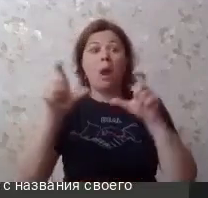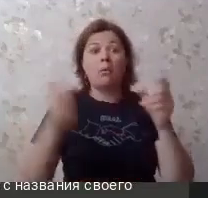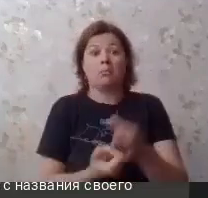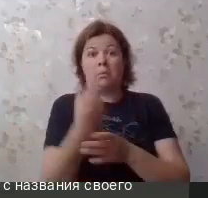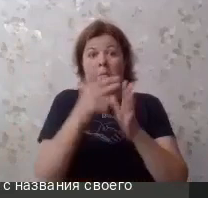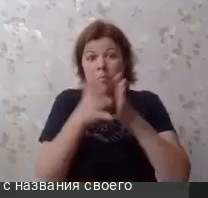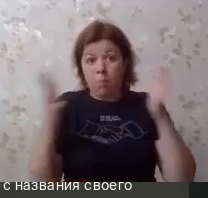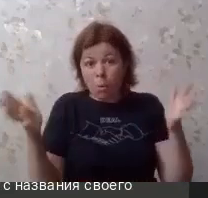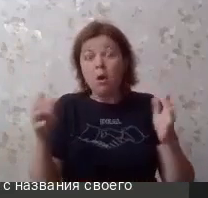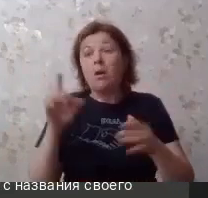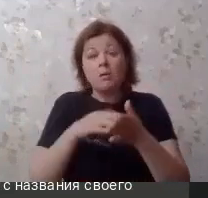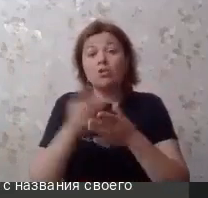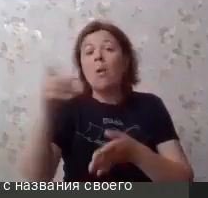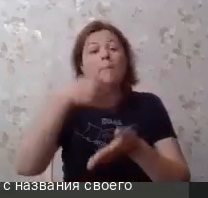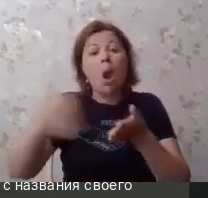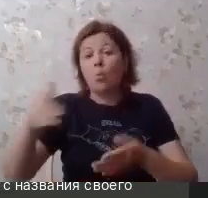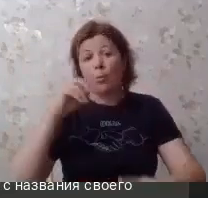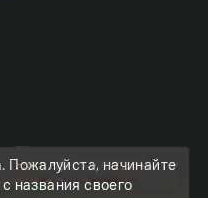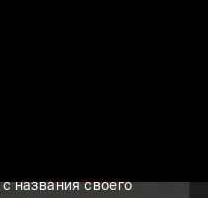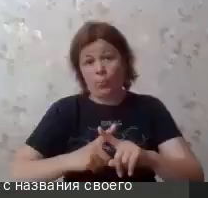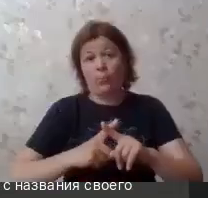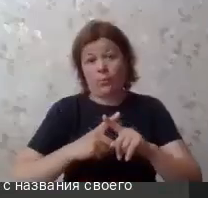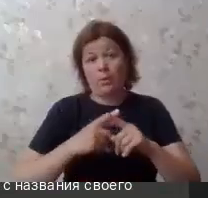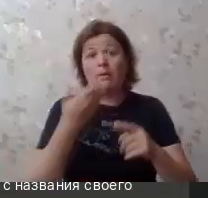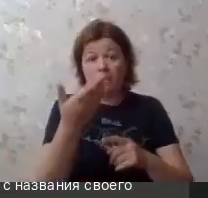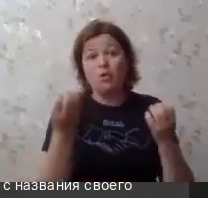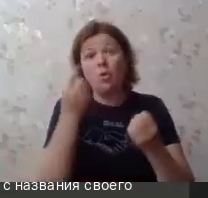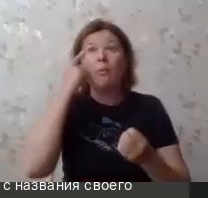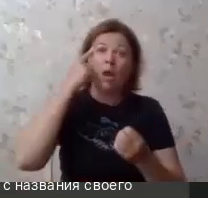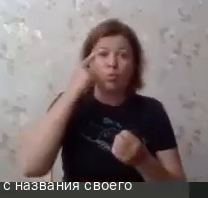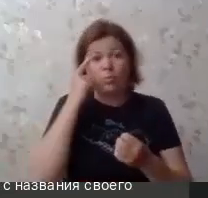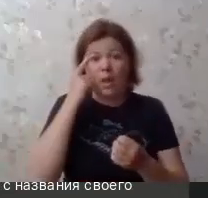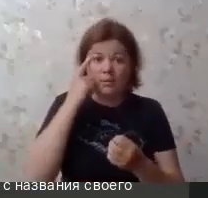не осуществляется, и, соответственно, вы еще имеете возможность подумать,